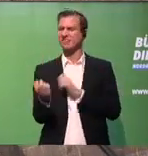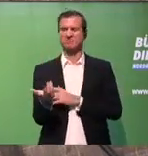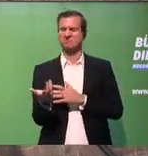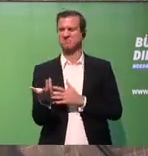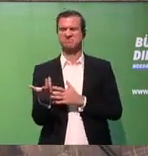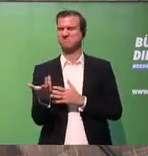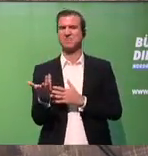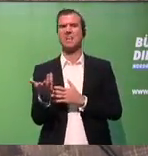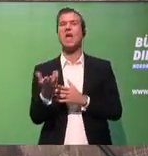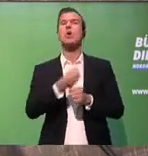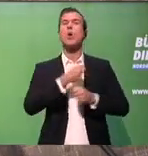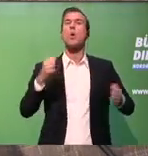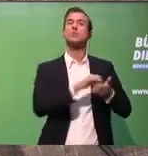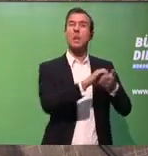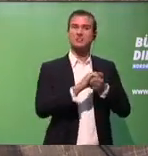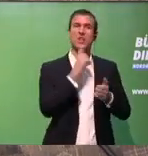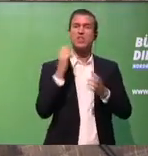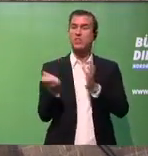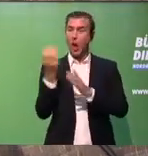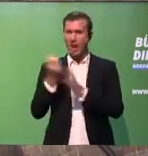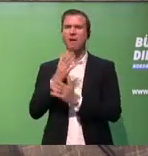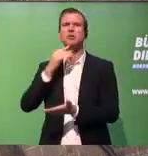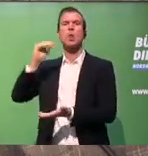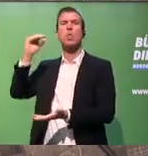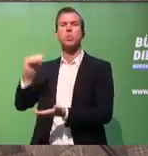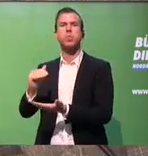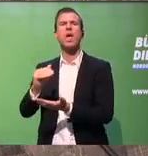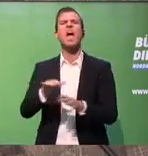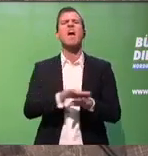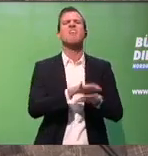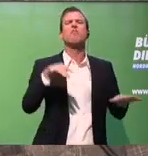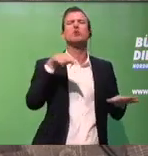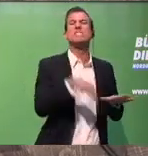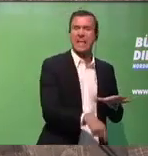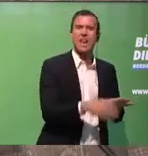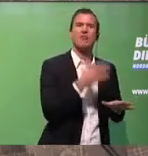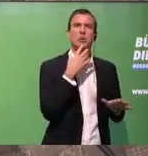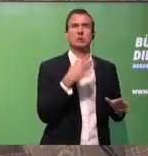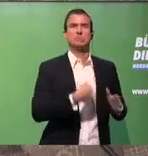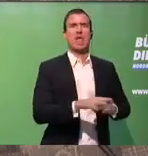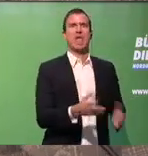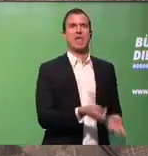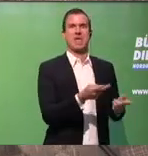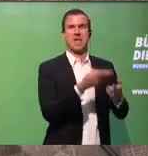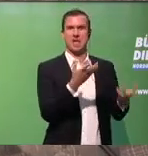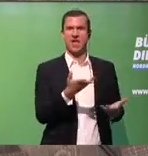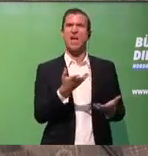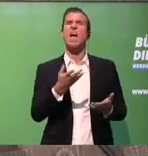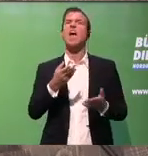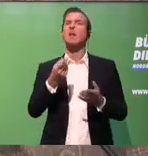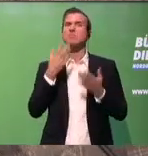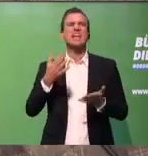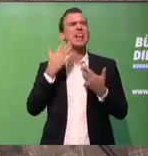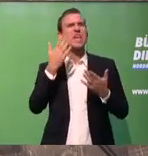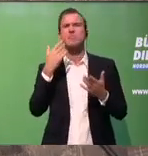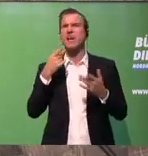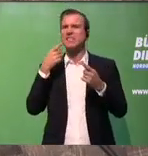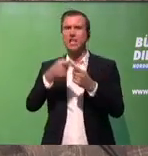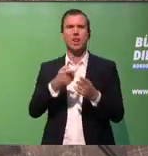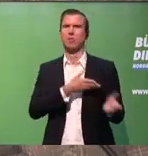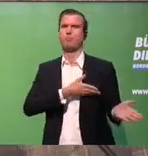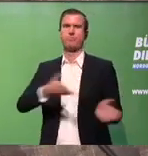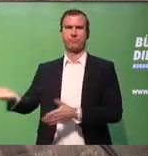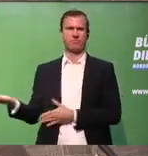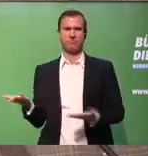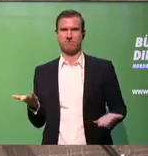will die Erneuerbaren drosseln und die Fossilen retten. Die internationalen Klimaschutzverhandlungen scheitern. Klimaziele